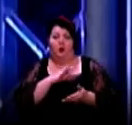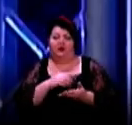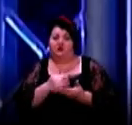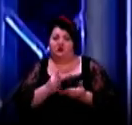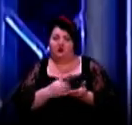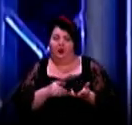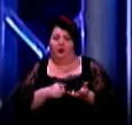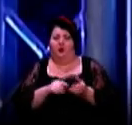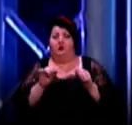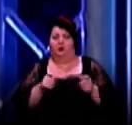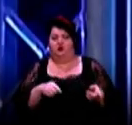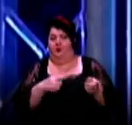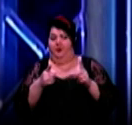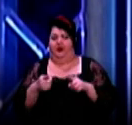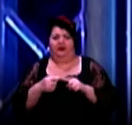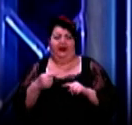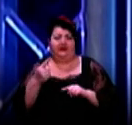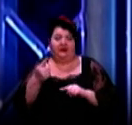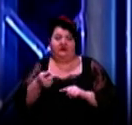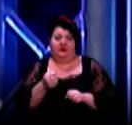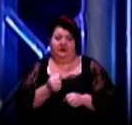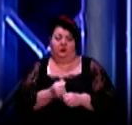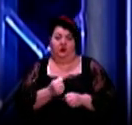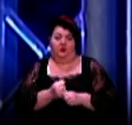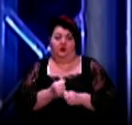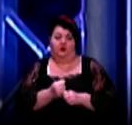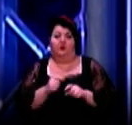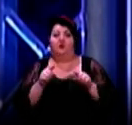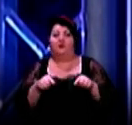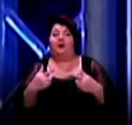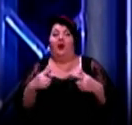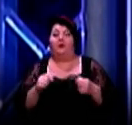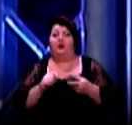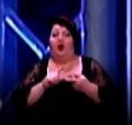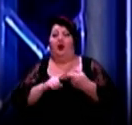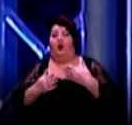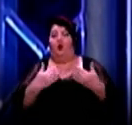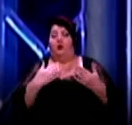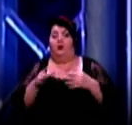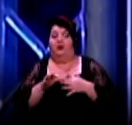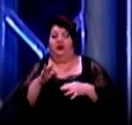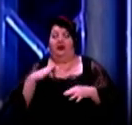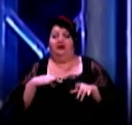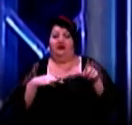послуг може бути переведена на дистанційну роботу. Там, де комунікацію з клієнтом можна